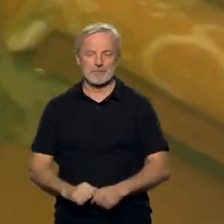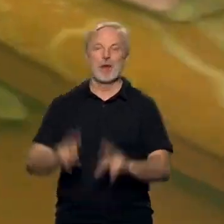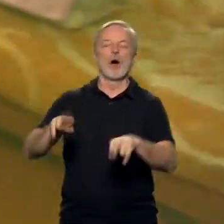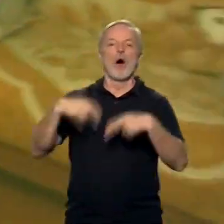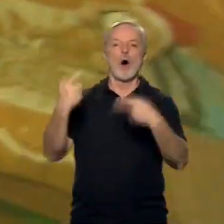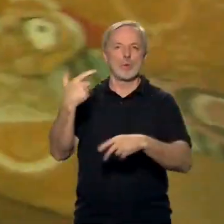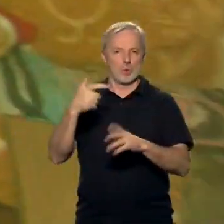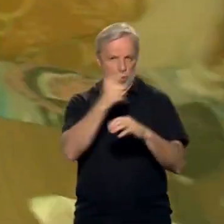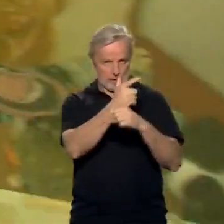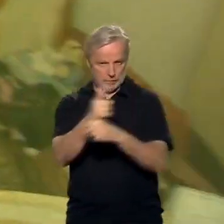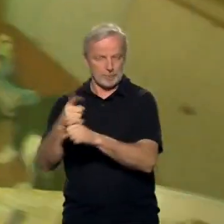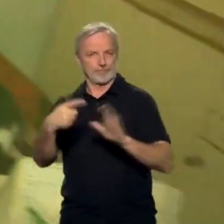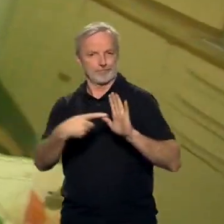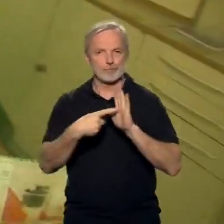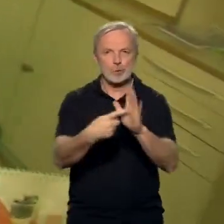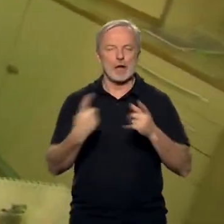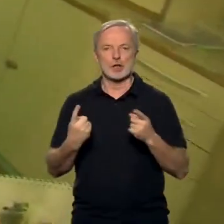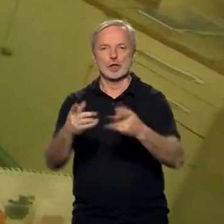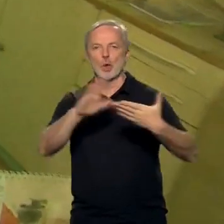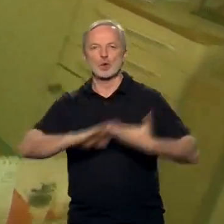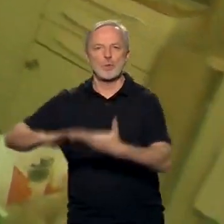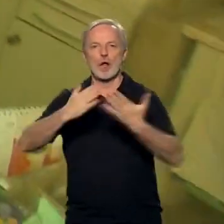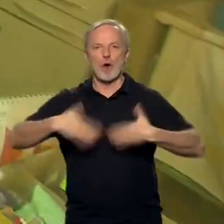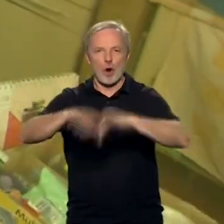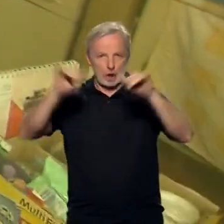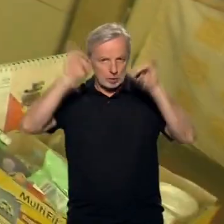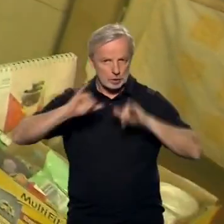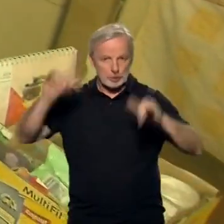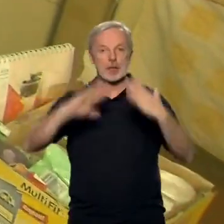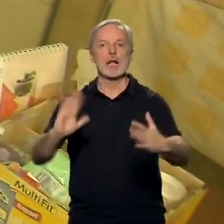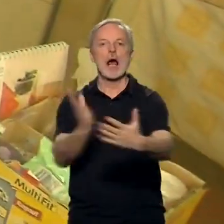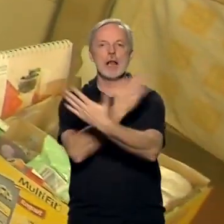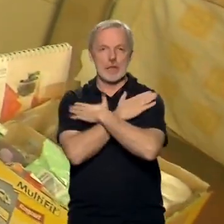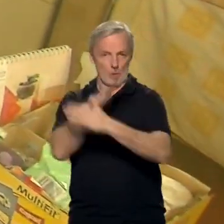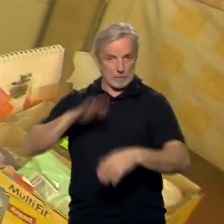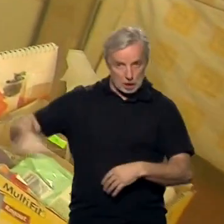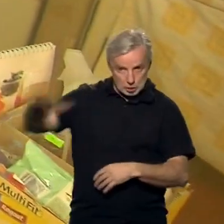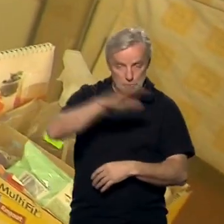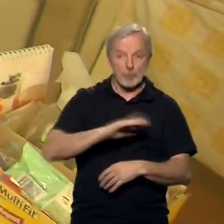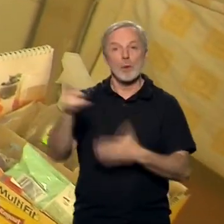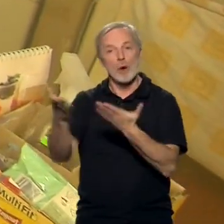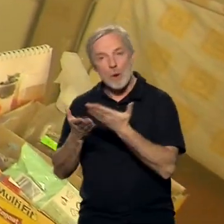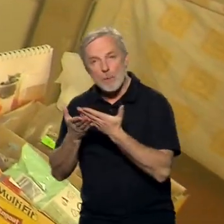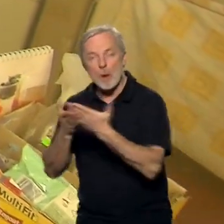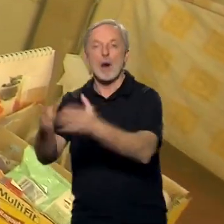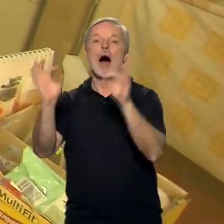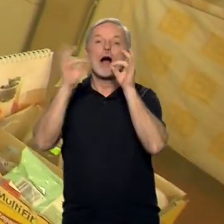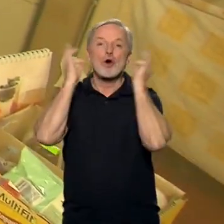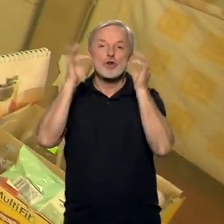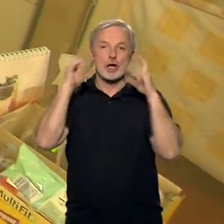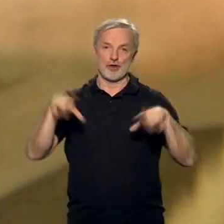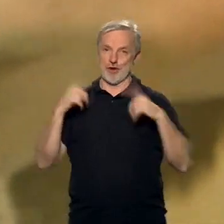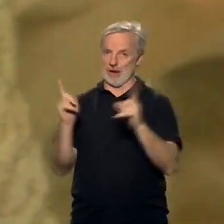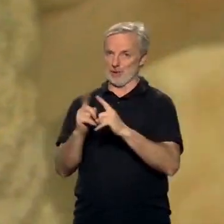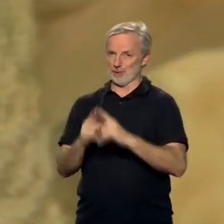druhé reportáži vás seznámíme s činností Spolku na ochranu zvířat Litoměřicko, který cílí především na podporu venkovních